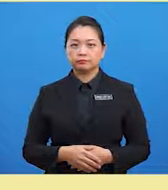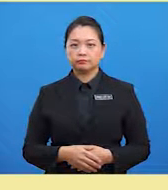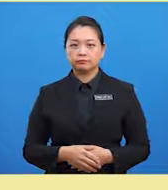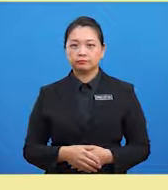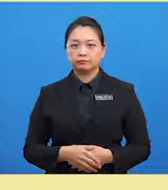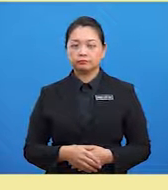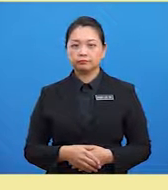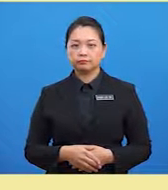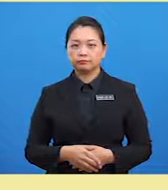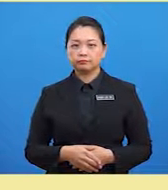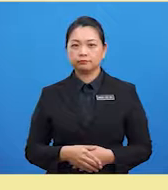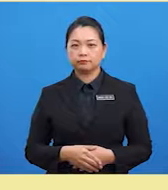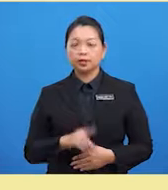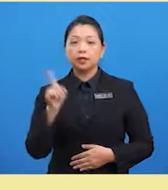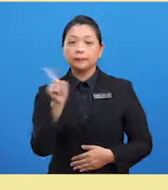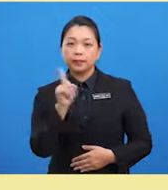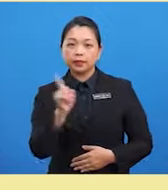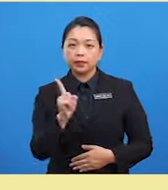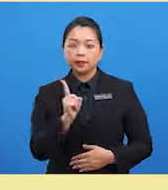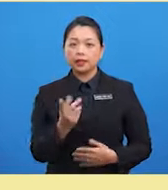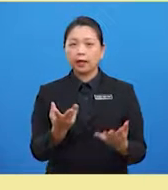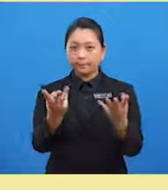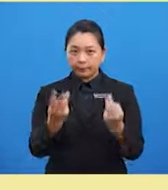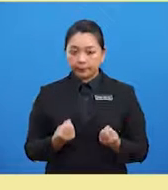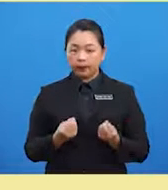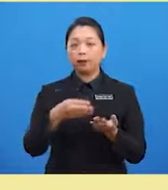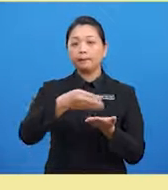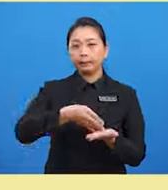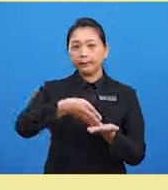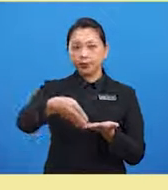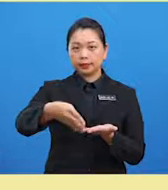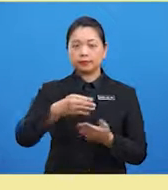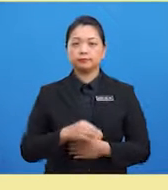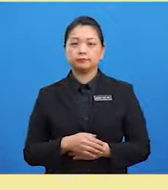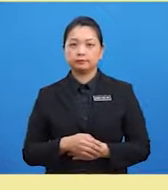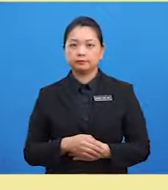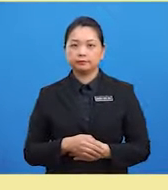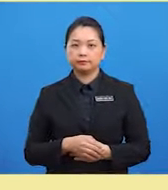Seterusnya, di manakah mereka membeli?